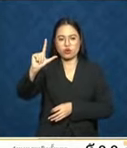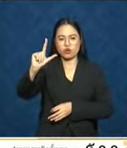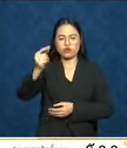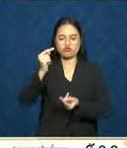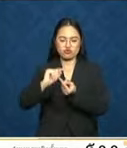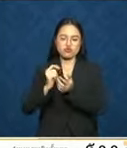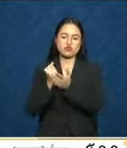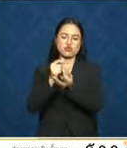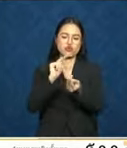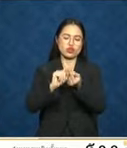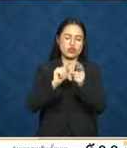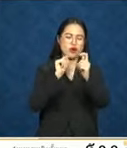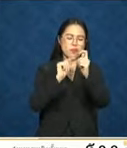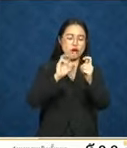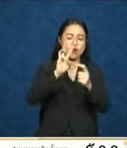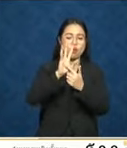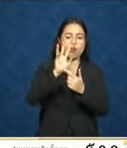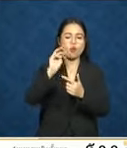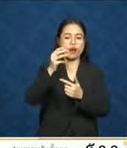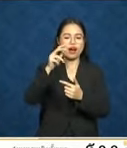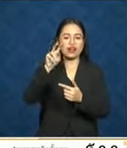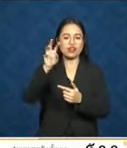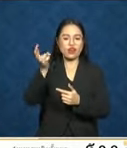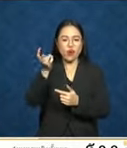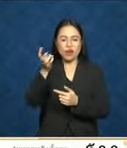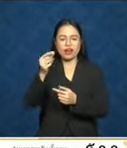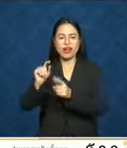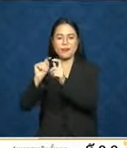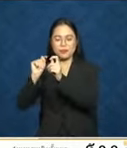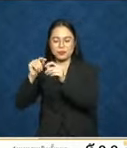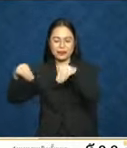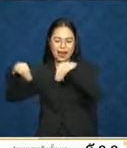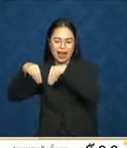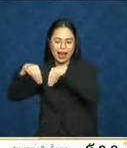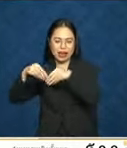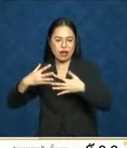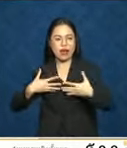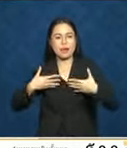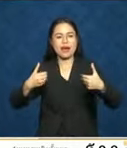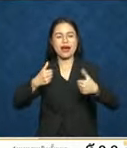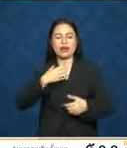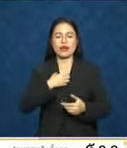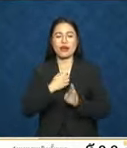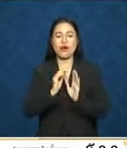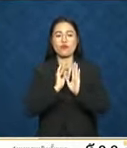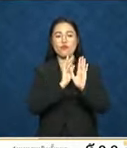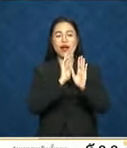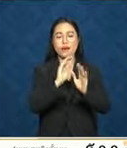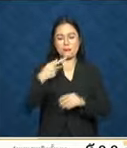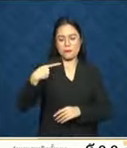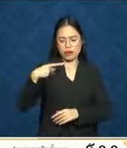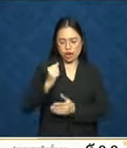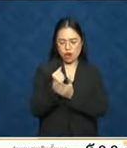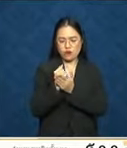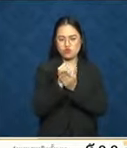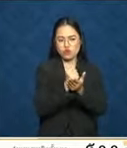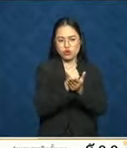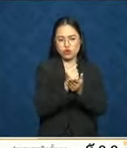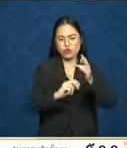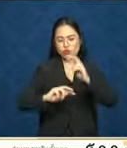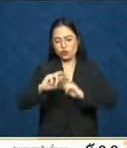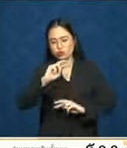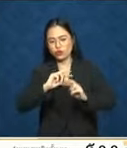เภอวังน้อยอำเภอบางปะอินและอำเภออุทัยสะดวกสบายมากขึ้นค่ะดิฉันจึงอยากจะฝากท่านประธานนะคะไปยังหน่วยงานที่เกี่ยวข้อง